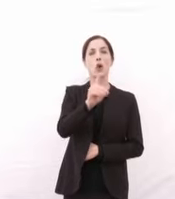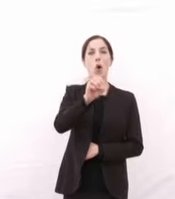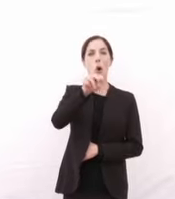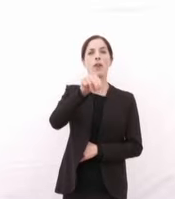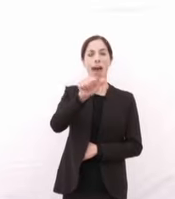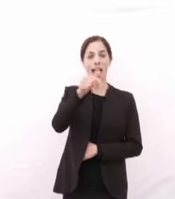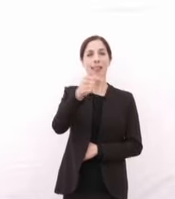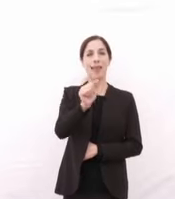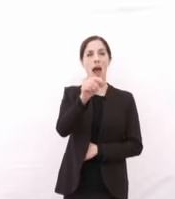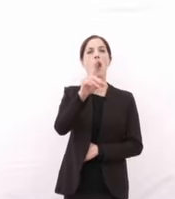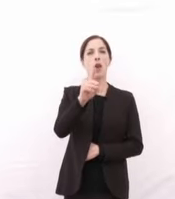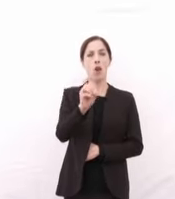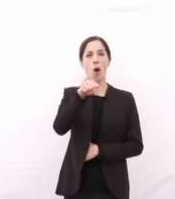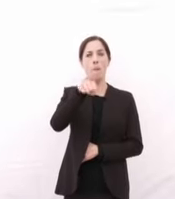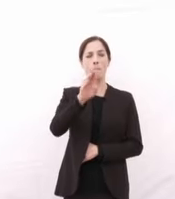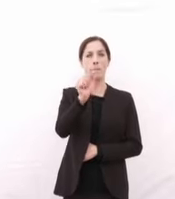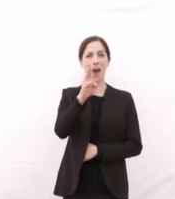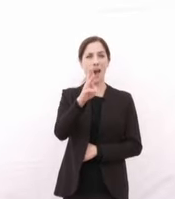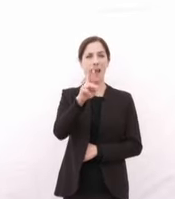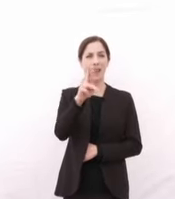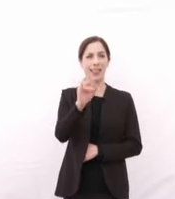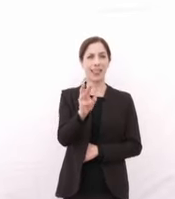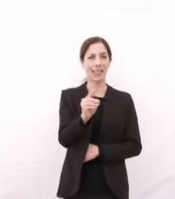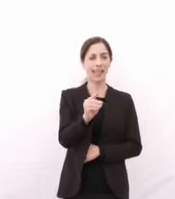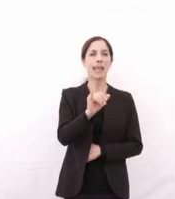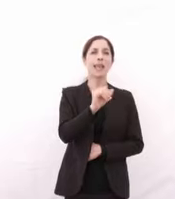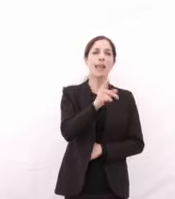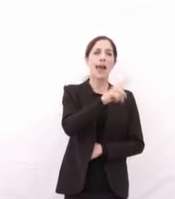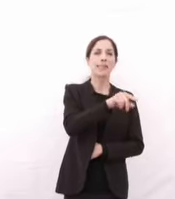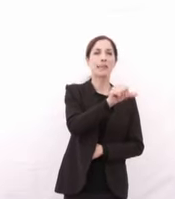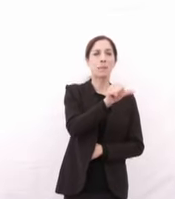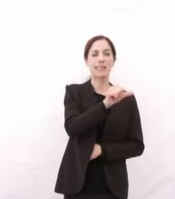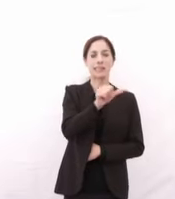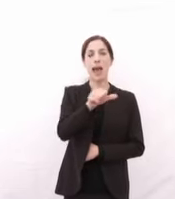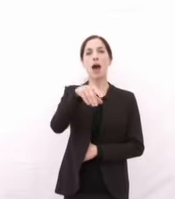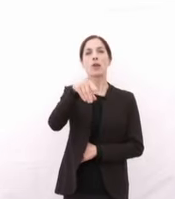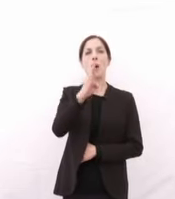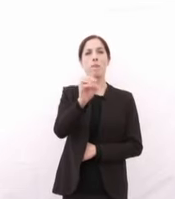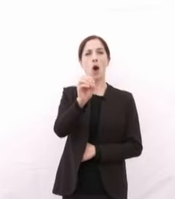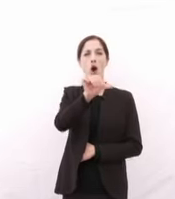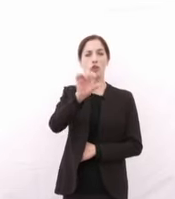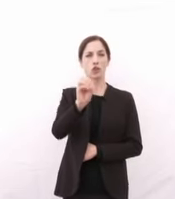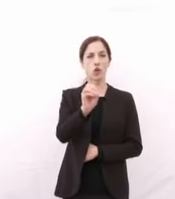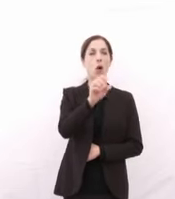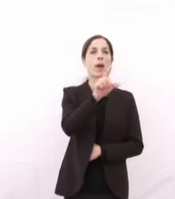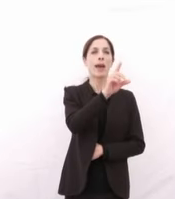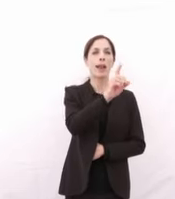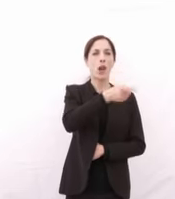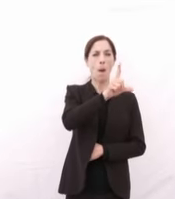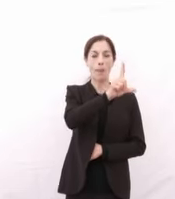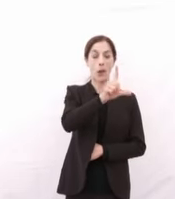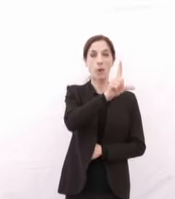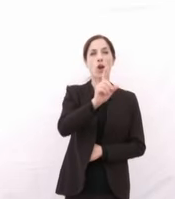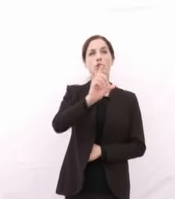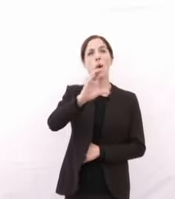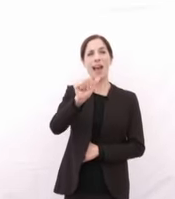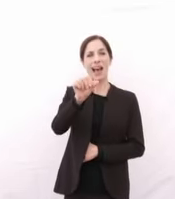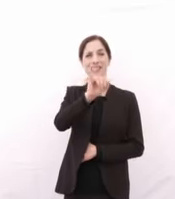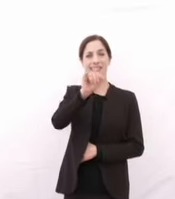Vito Ievolella. Sebastiano Bosio. Leopoldo Gassani. Giuseppe